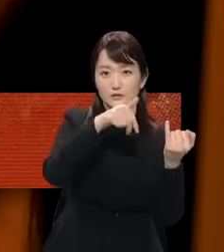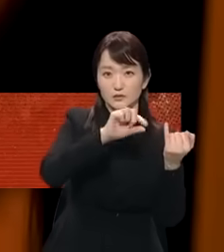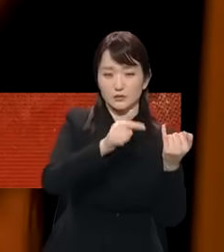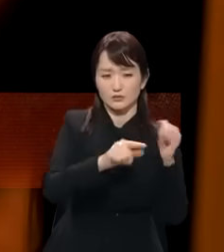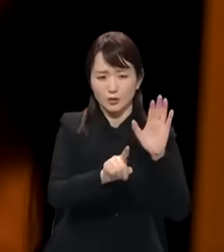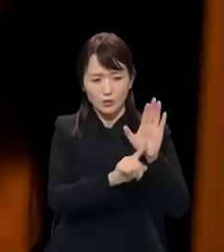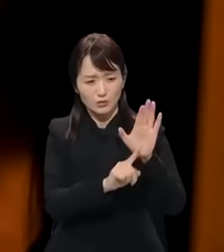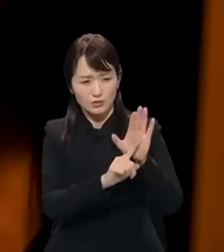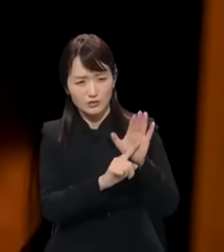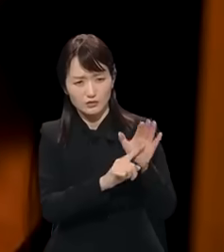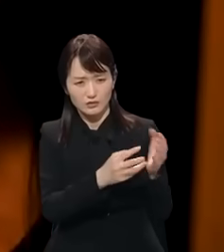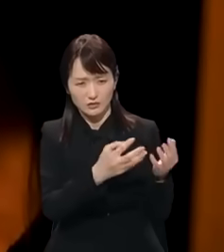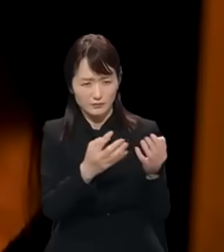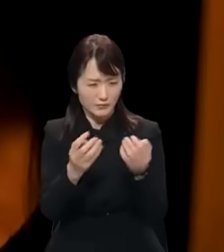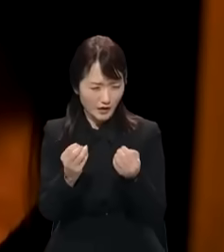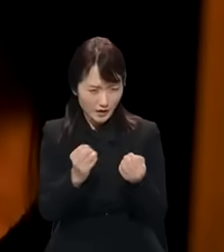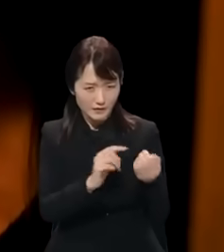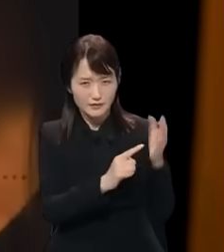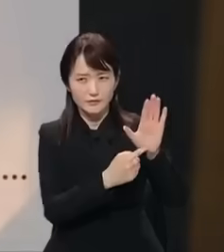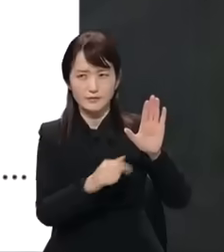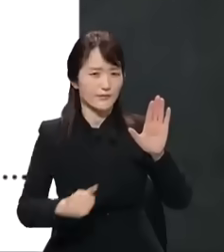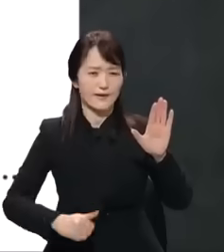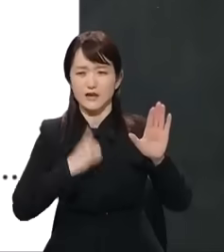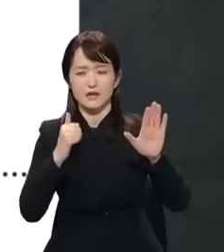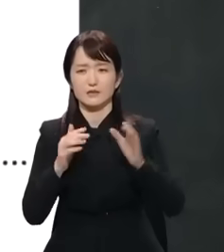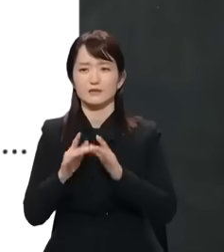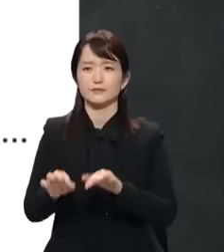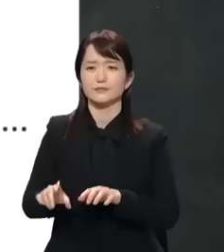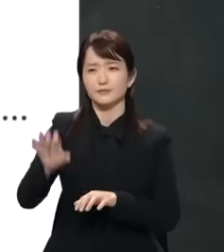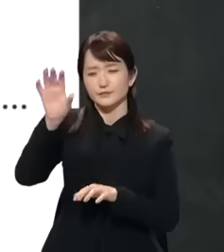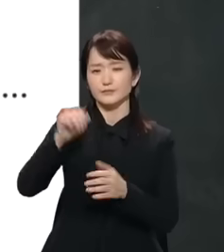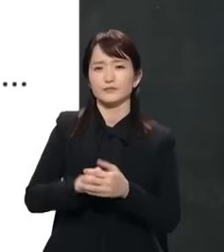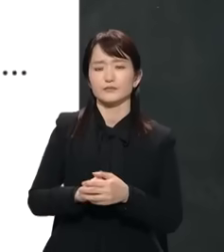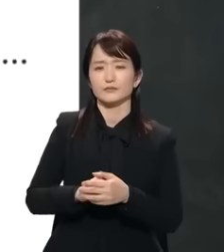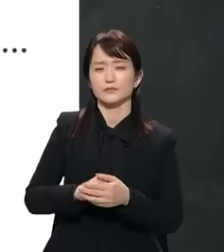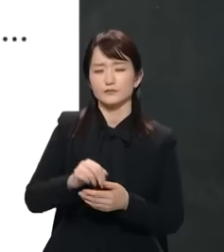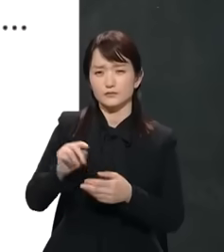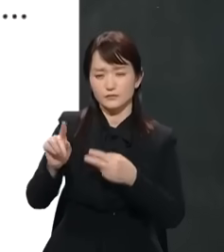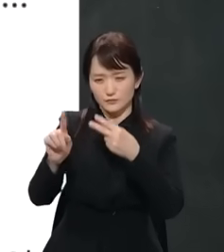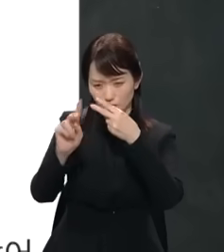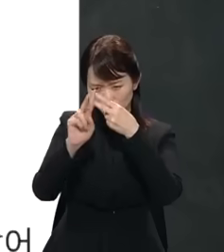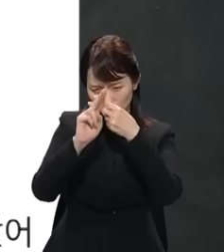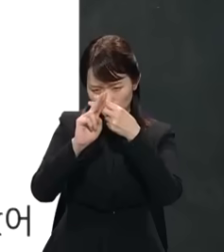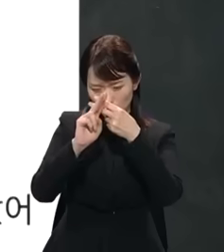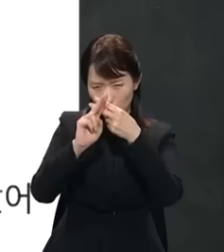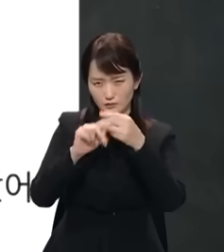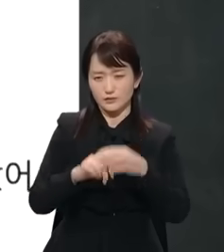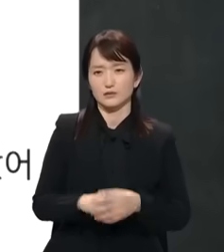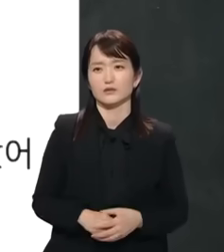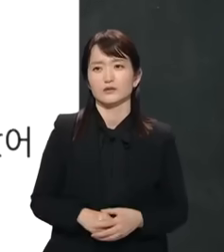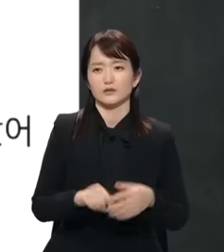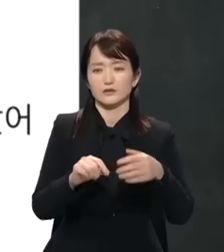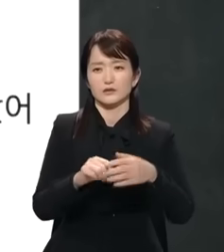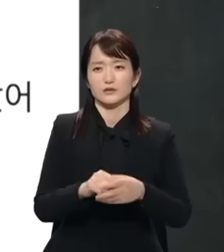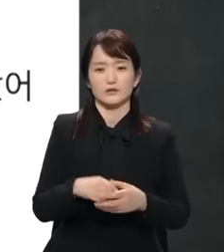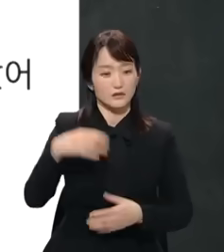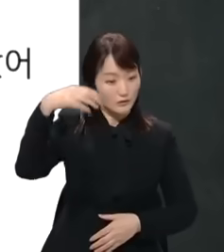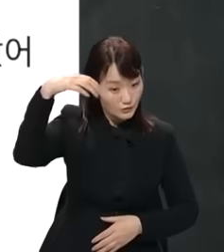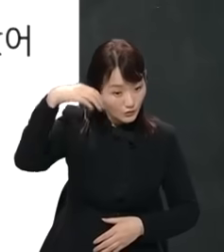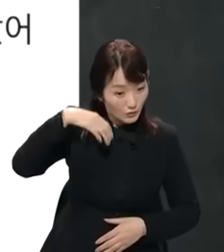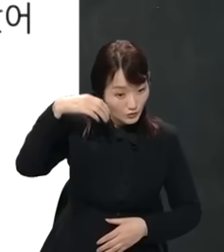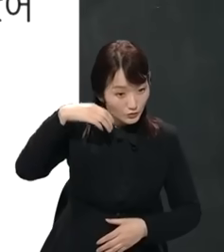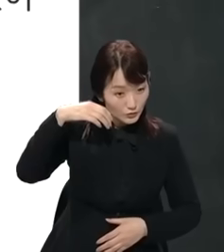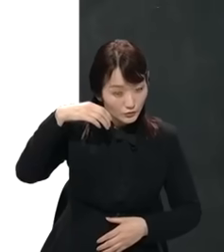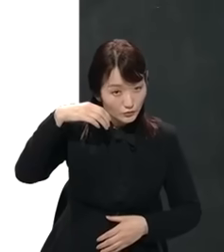많이 떠서 화가 나서 글 남긴다고 운을 띄었고요 중학교 2학년 초까지 서울 영등포구에 있는 학교에 다니다가 유학을 간